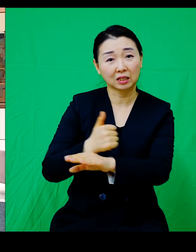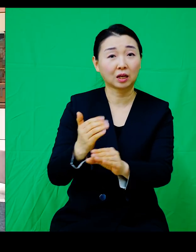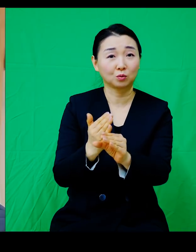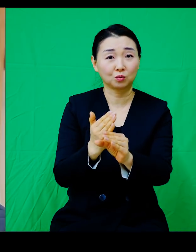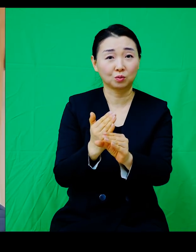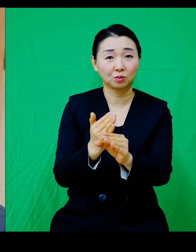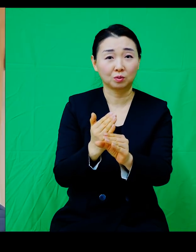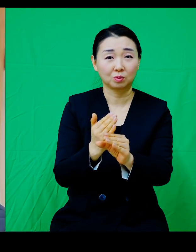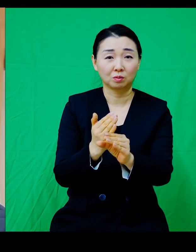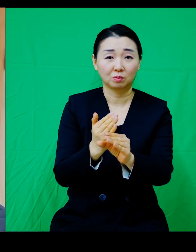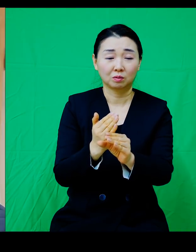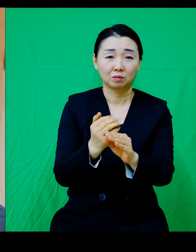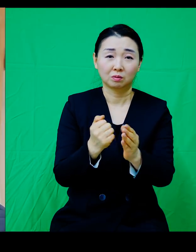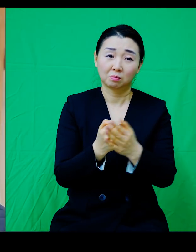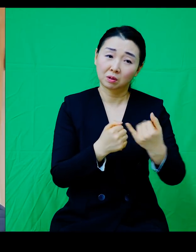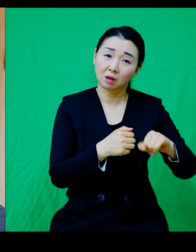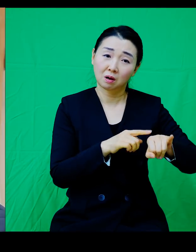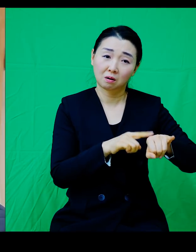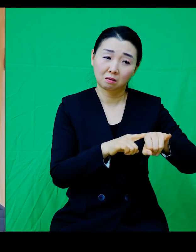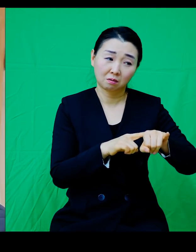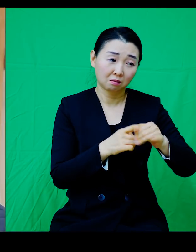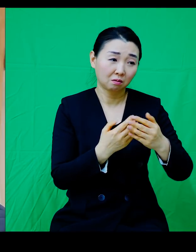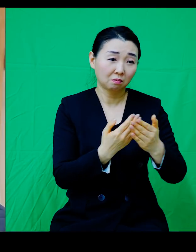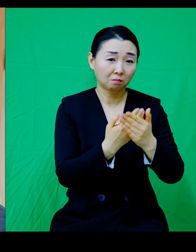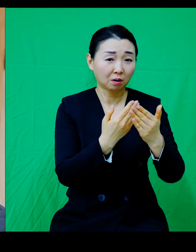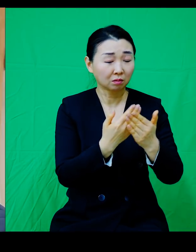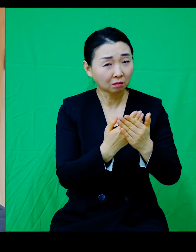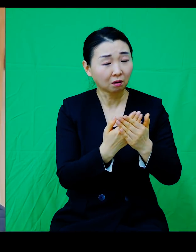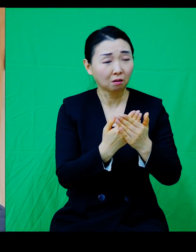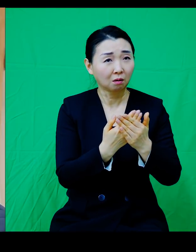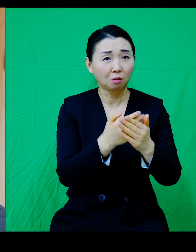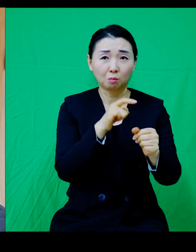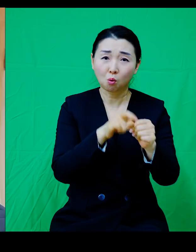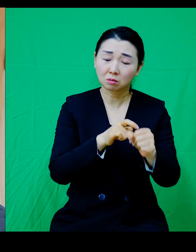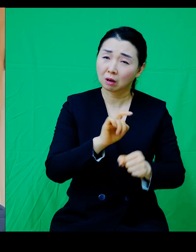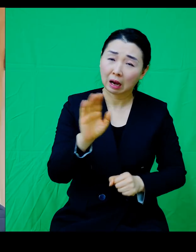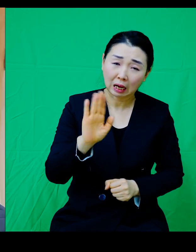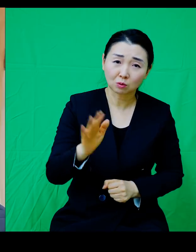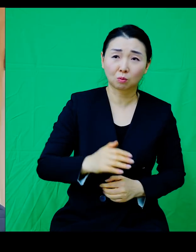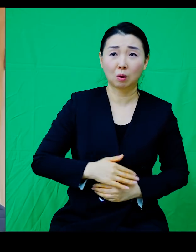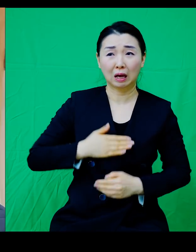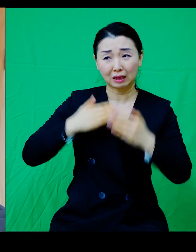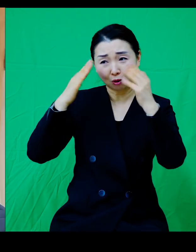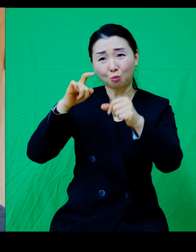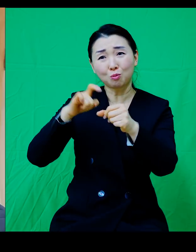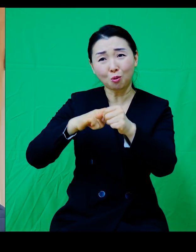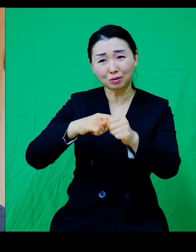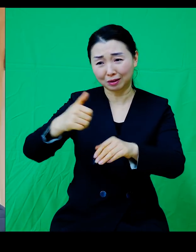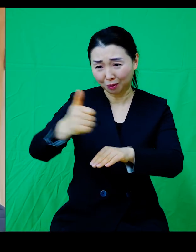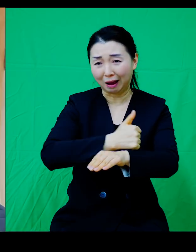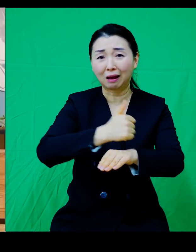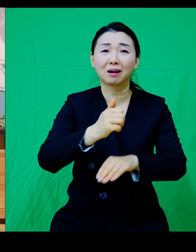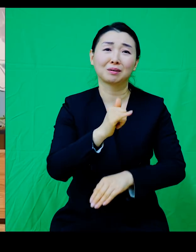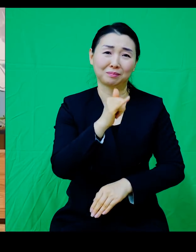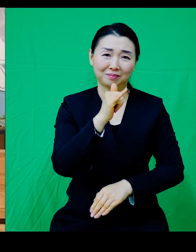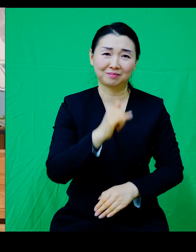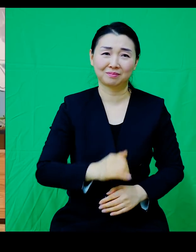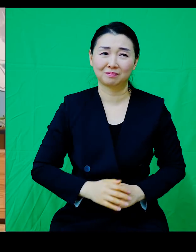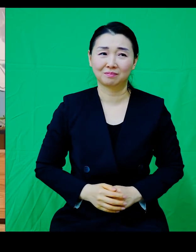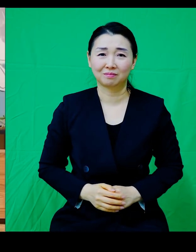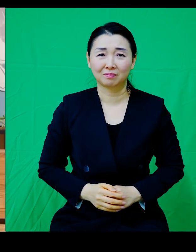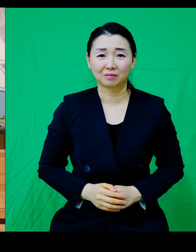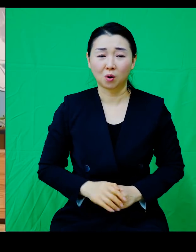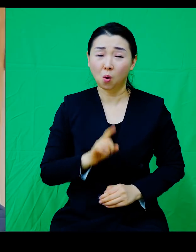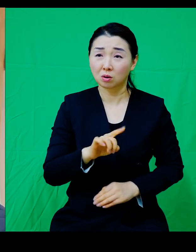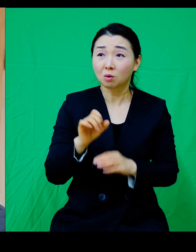때문에 온유를 이제 온유의 발달을 위해서 이렇게 다닌다기보다는 제 공부하러 다닌다는 생각을 되게 많이